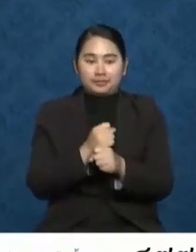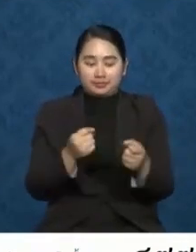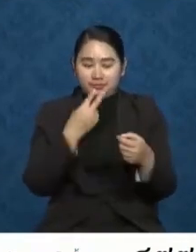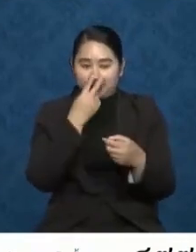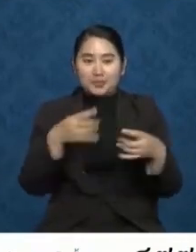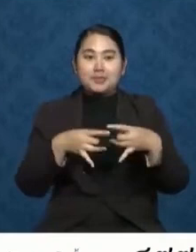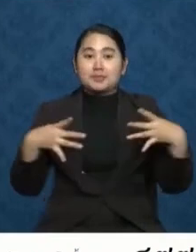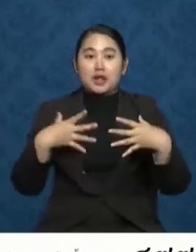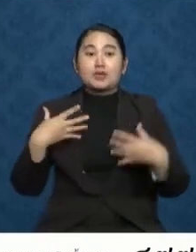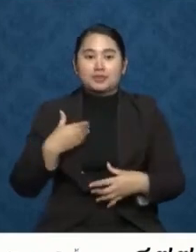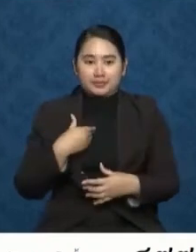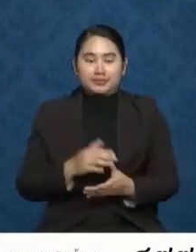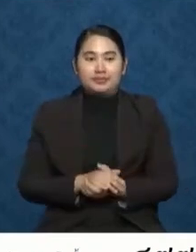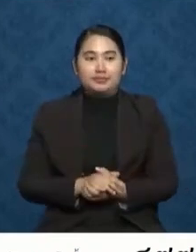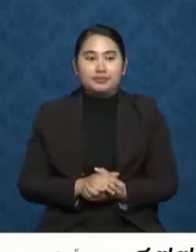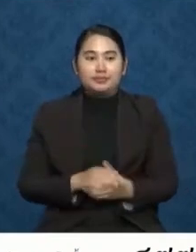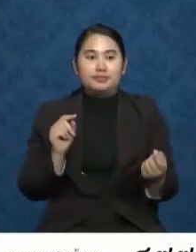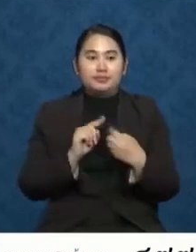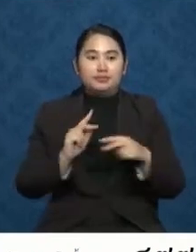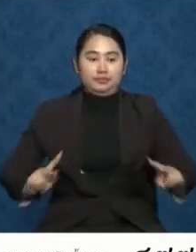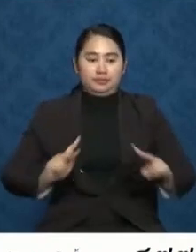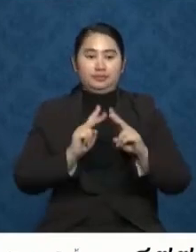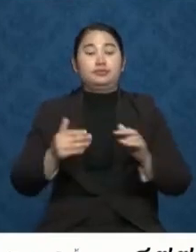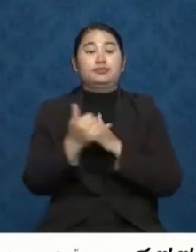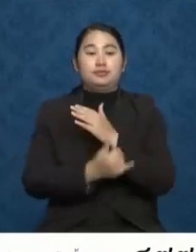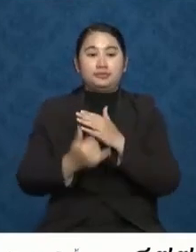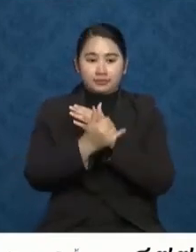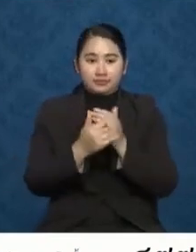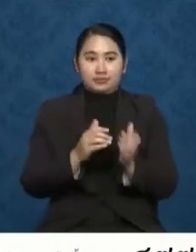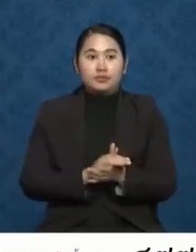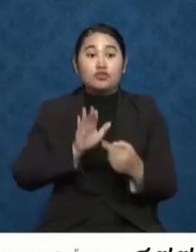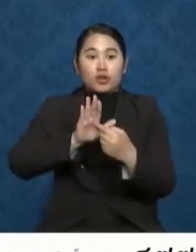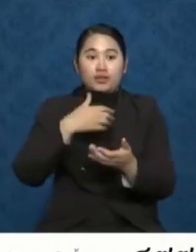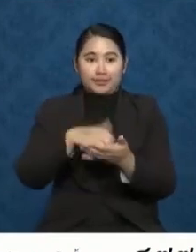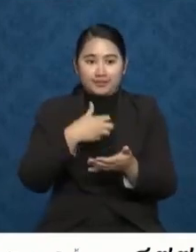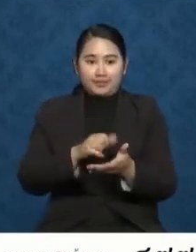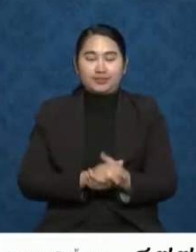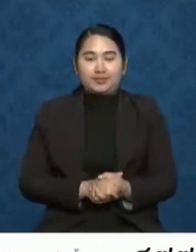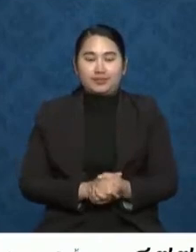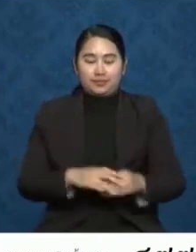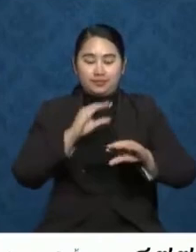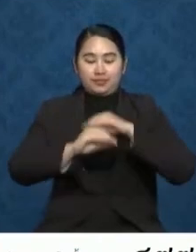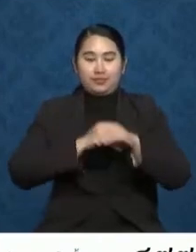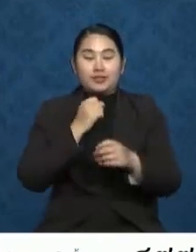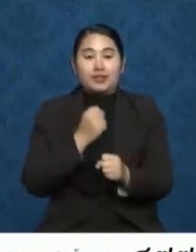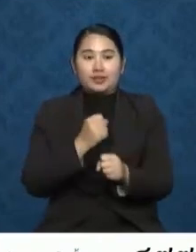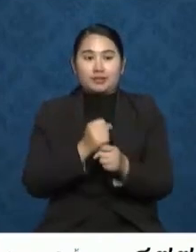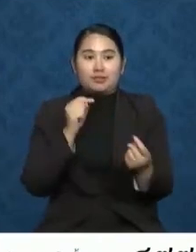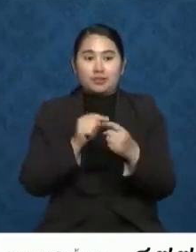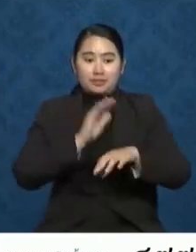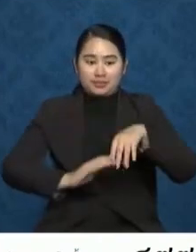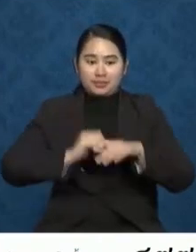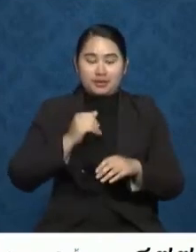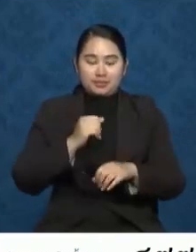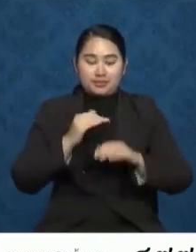รงกับภารกิจและความเชี่ยวชาญเฉพาะของกระทรวงการต่างประเทศผมยกตัวอย่างนะครับโครงการเรื่องการพัฒนาฝีมือแรงง